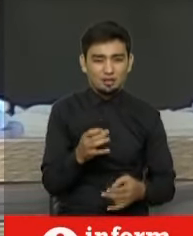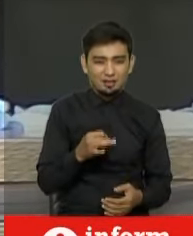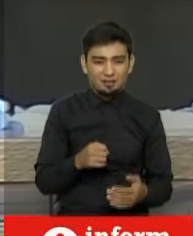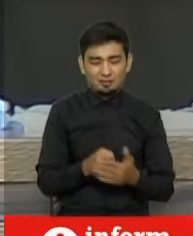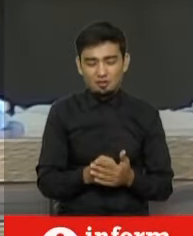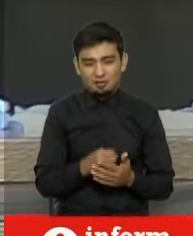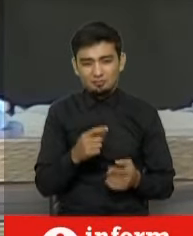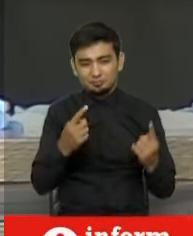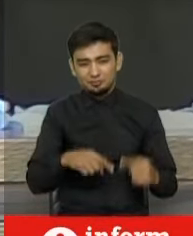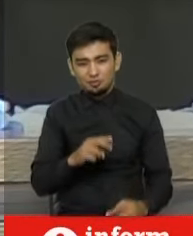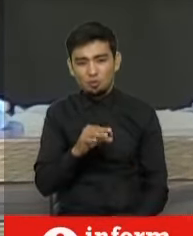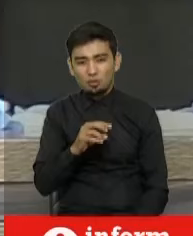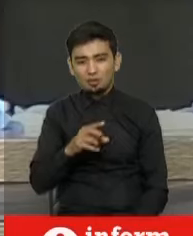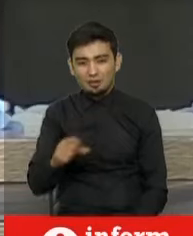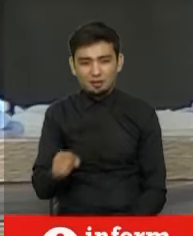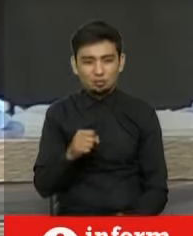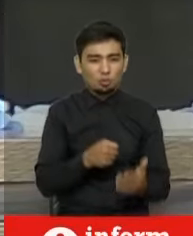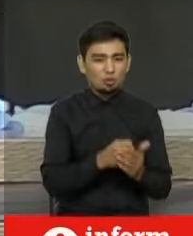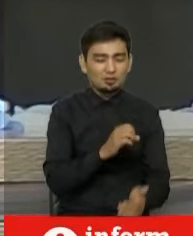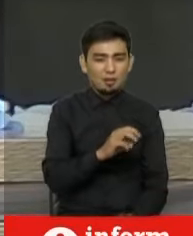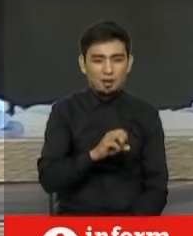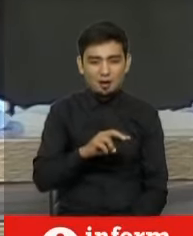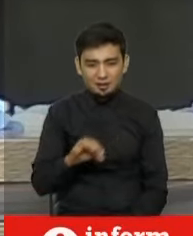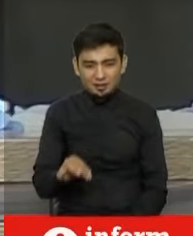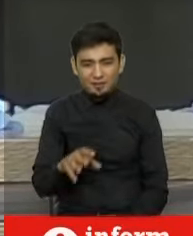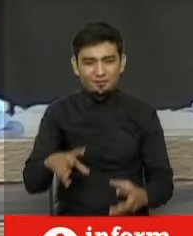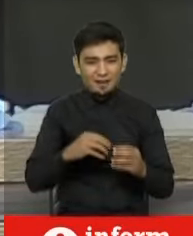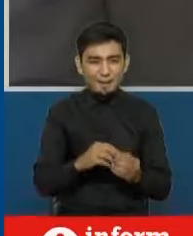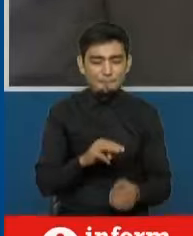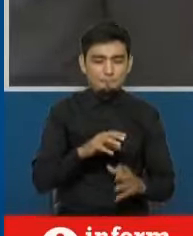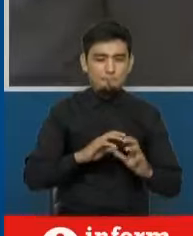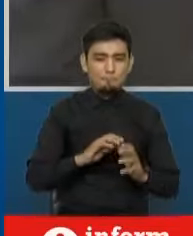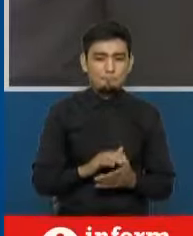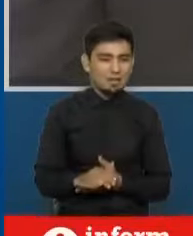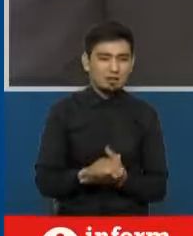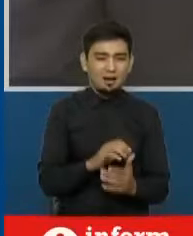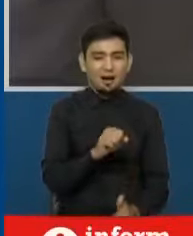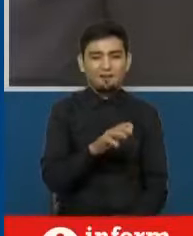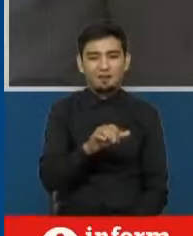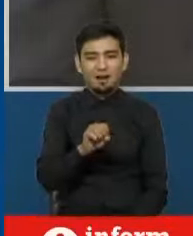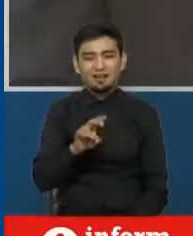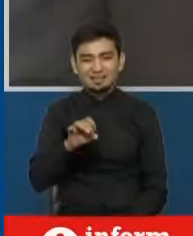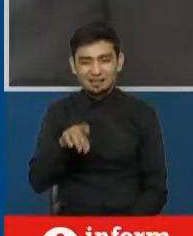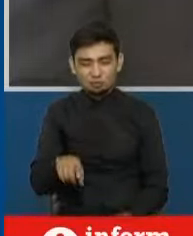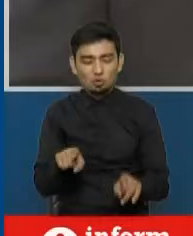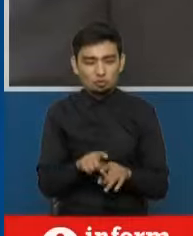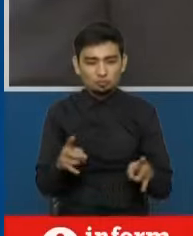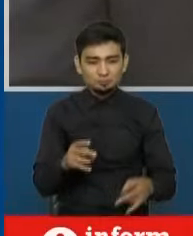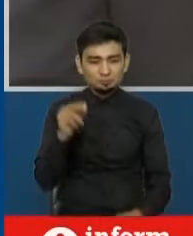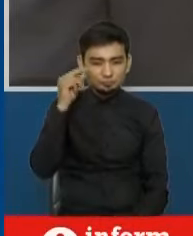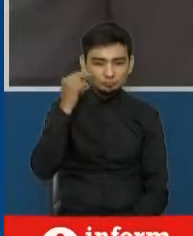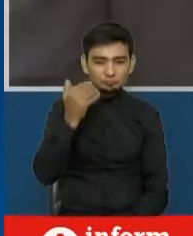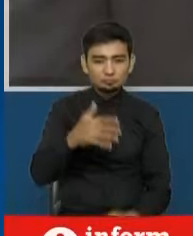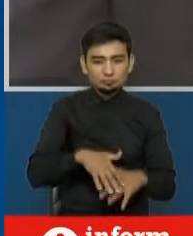Демократической Республики Конго до Сомали, от Мьянмы до Гаити. Нам нужен мир в Афганистане. А председатель Китайской Народной Республики Си